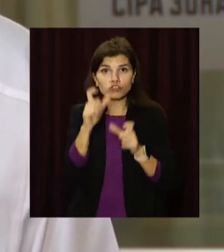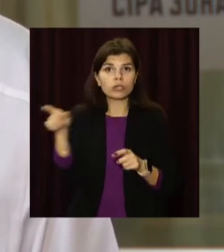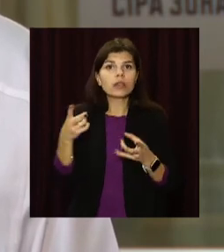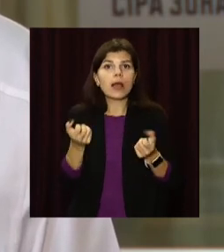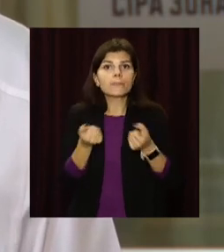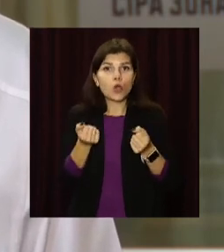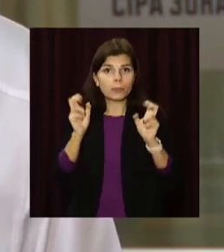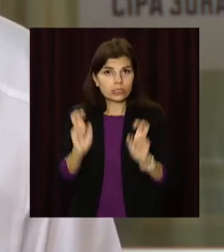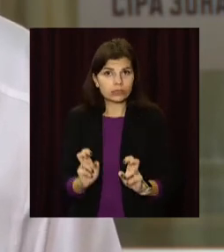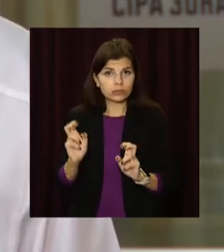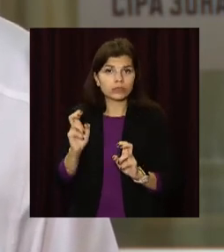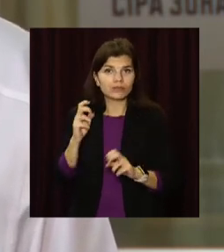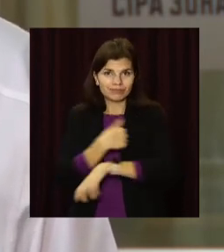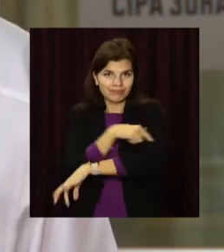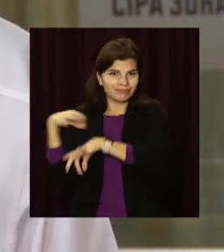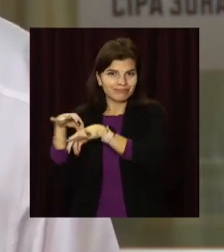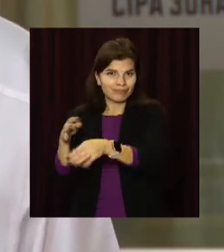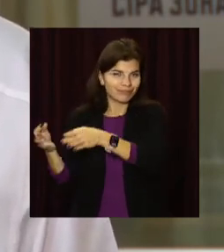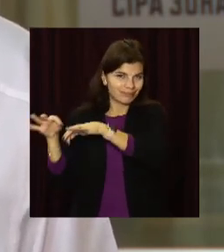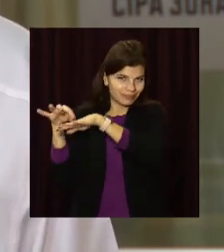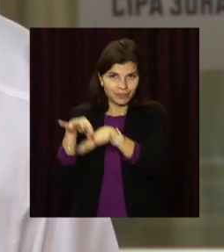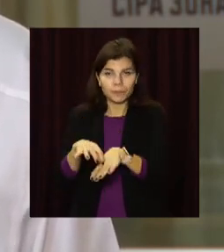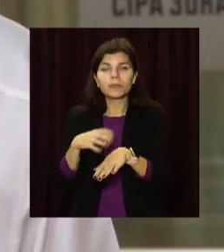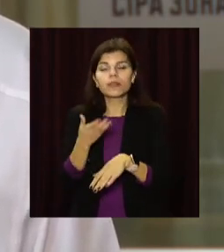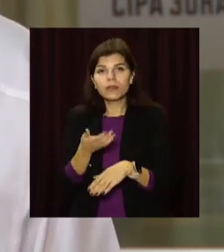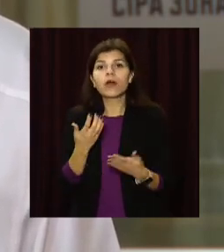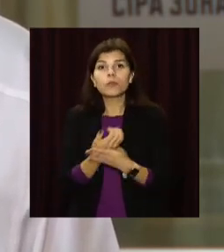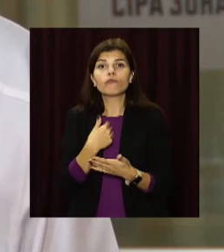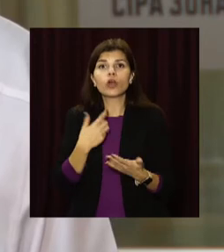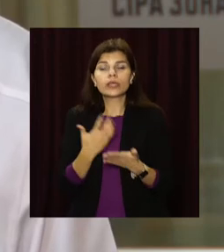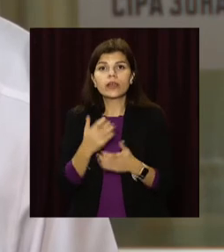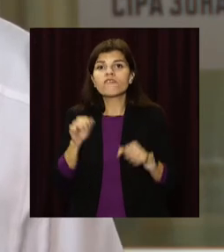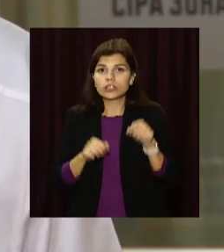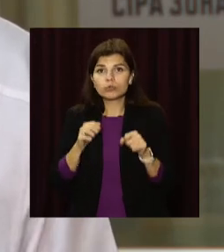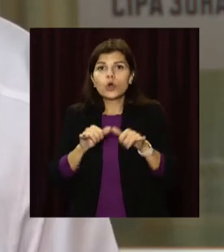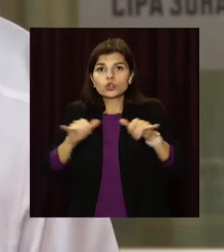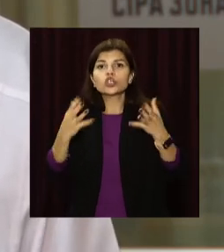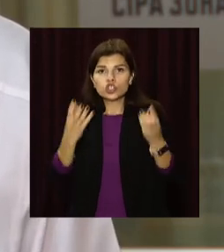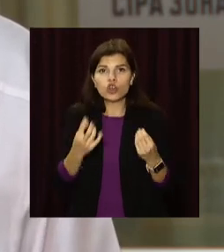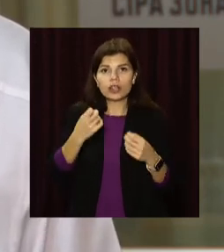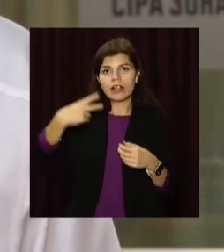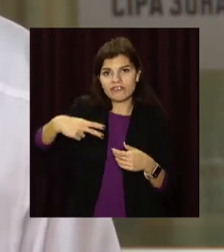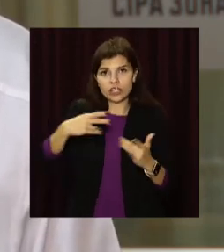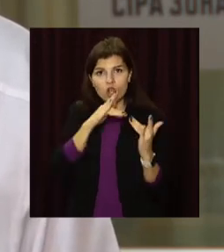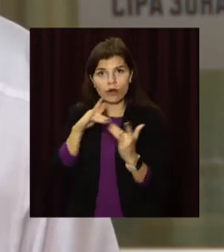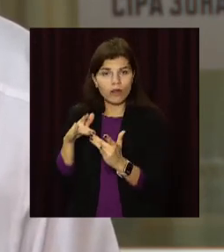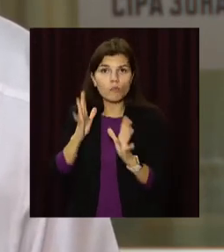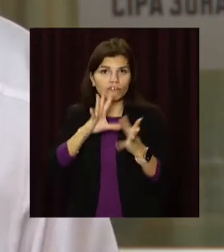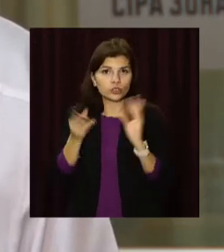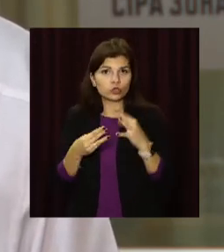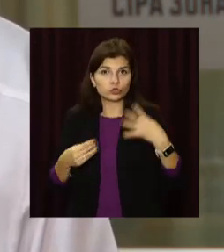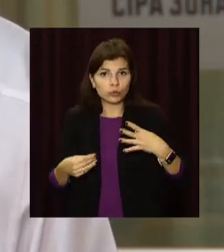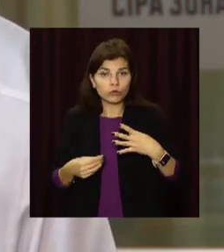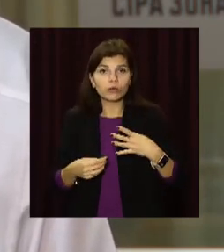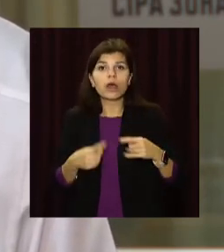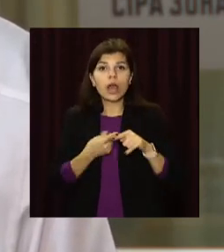приемном покое. И при необходимости у нас есть возможность расширить это отделение еще на 20 коек, и это будет